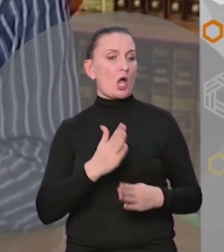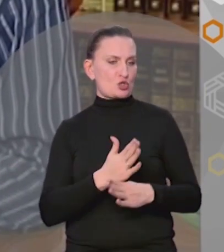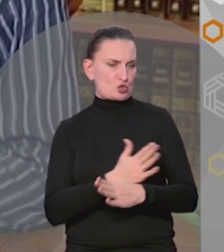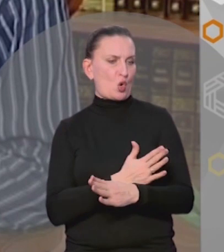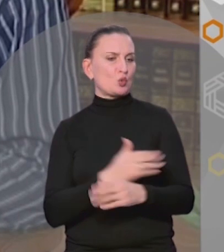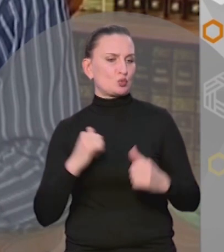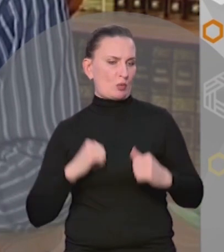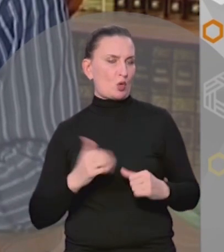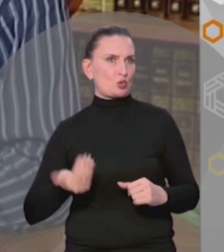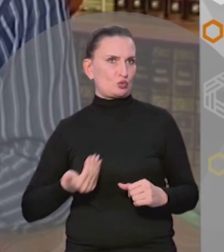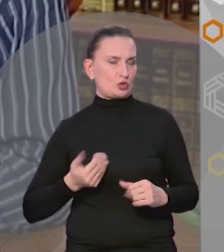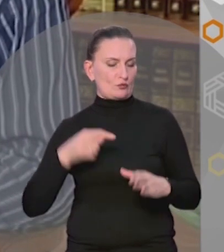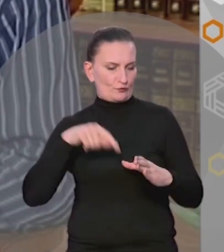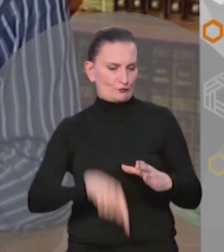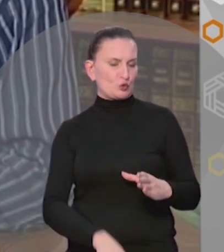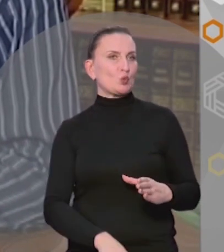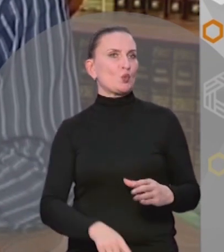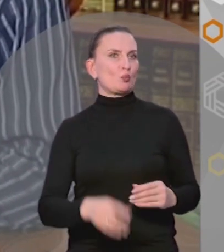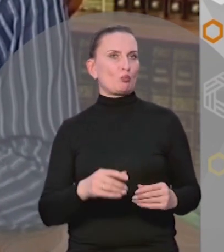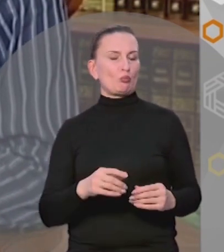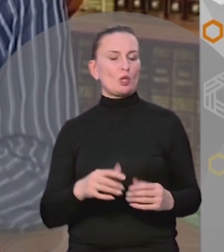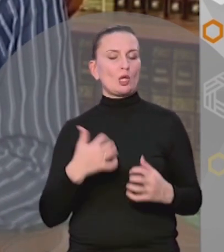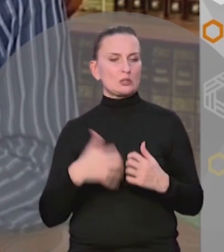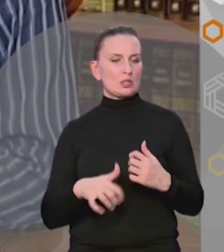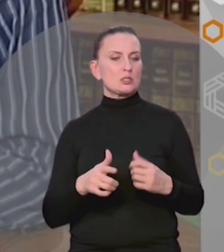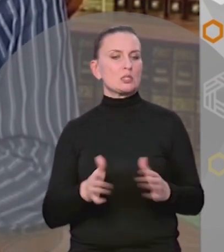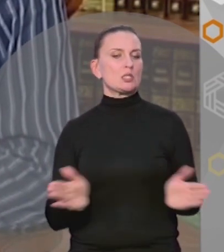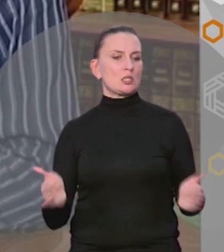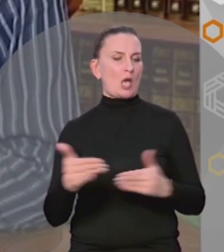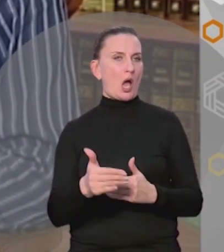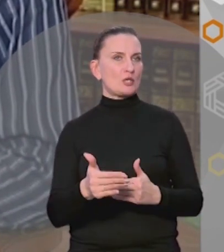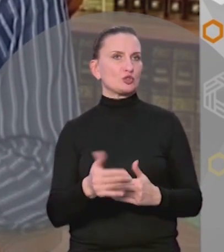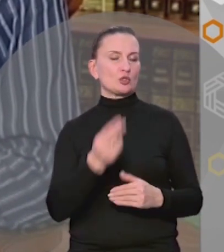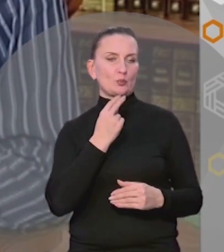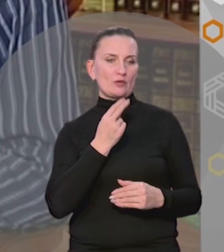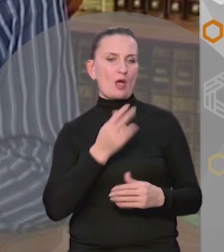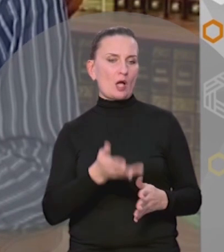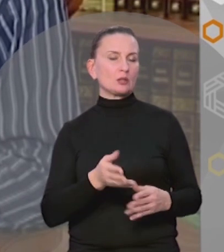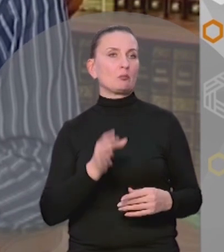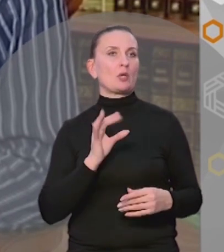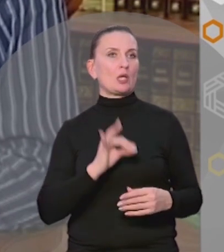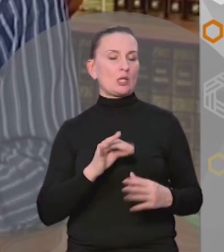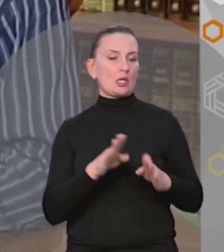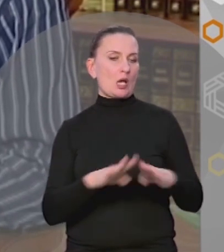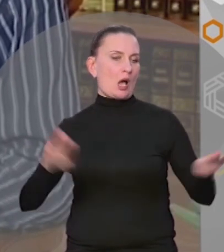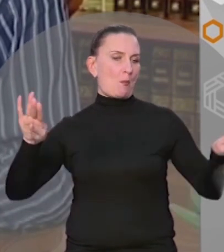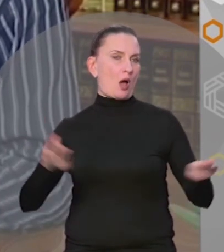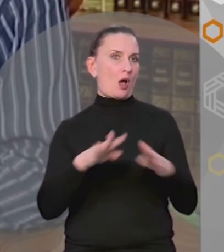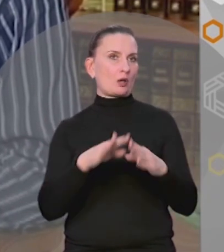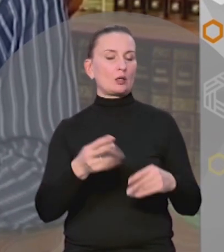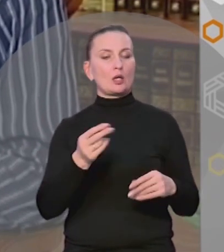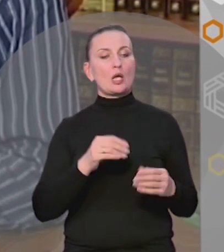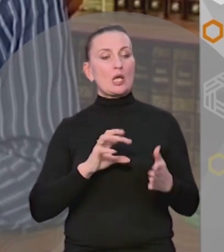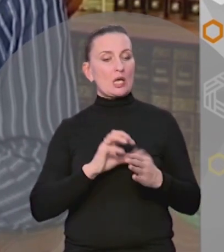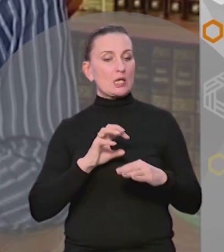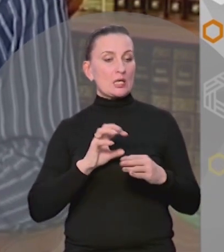и спокойную жизнь в трюме среди ящиков с провиантом и матросских гамаков. Разгрызала мешки